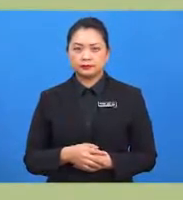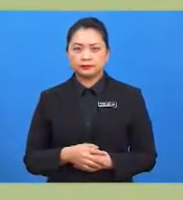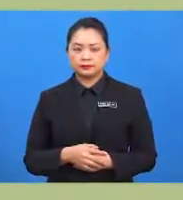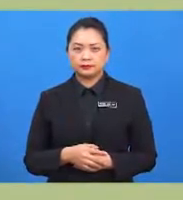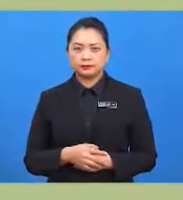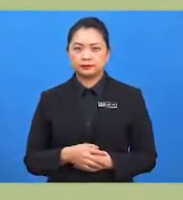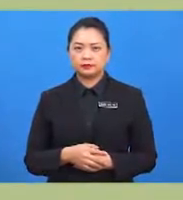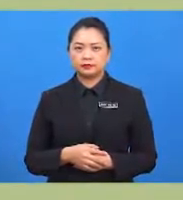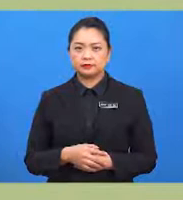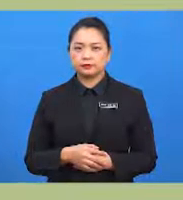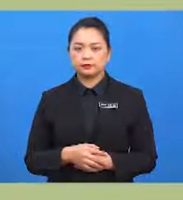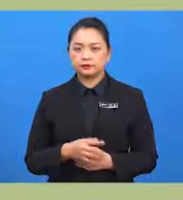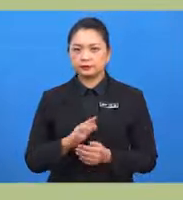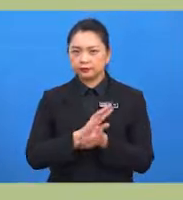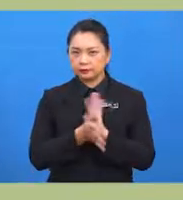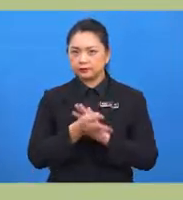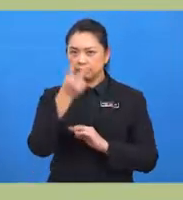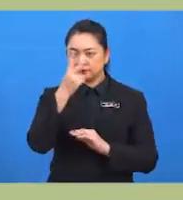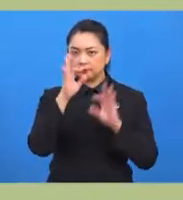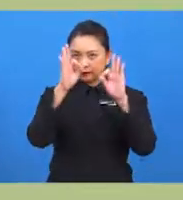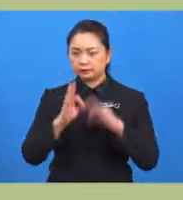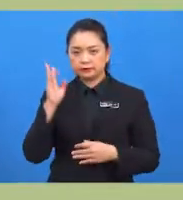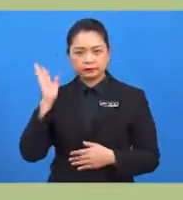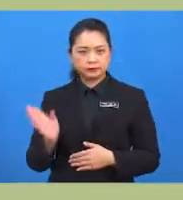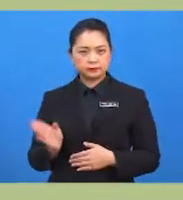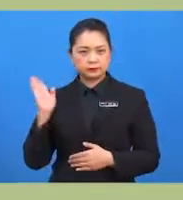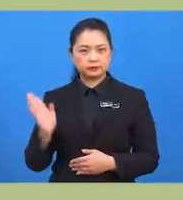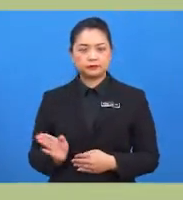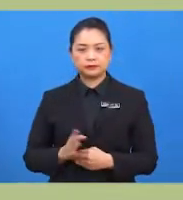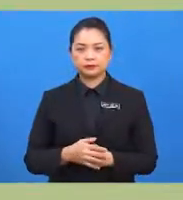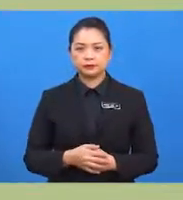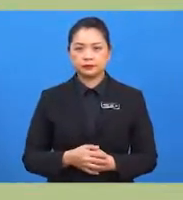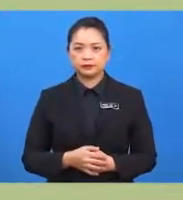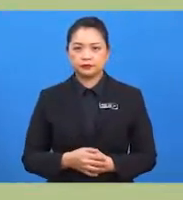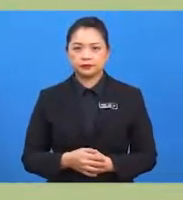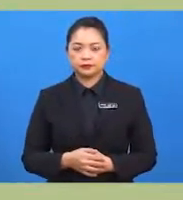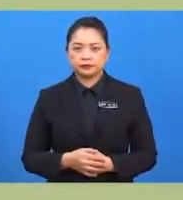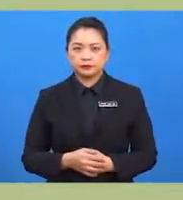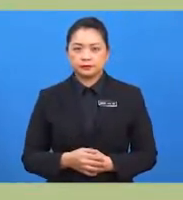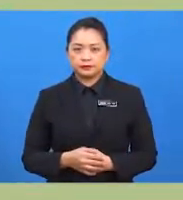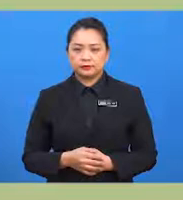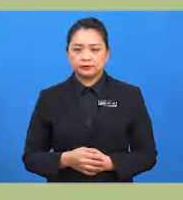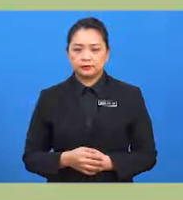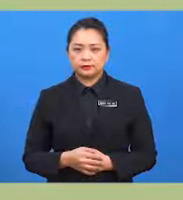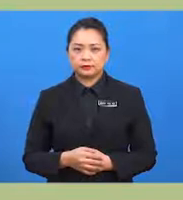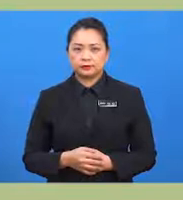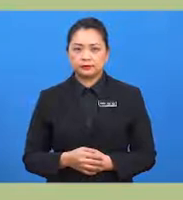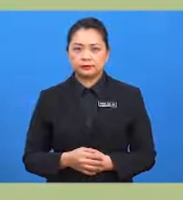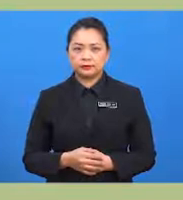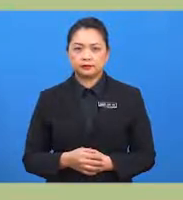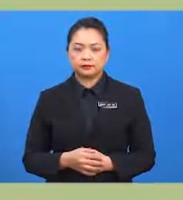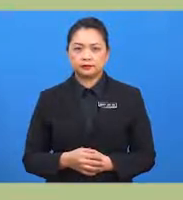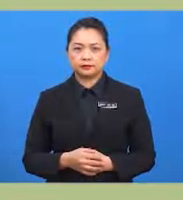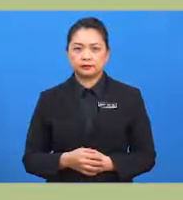make m1di satu peserta ibu-ibu = m2 bidul perseribu